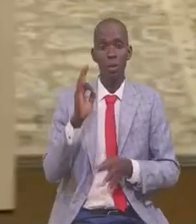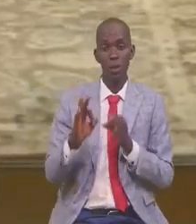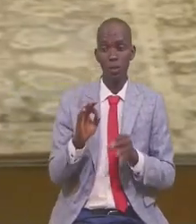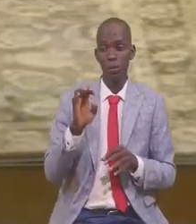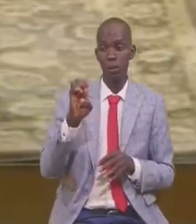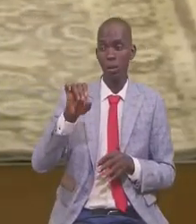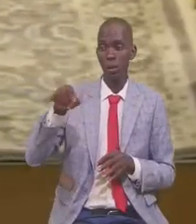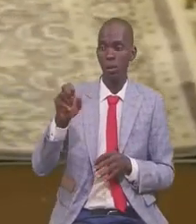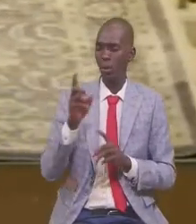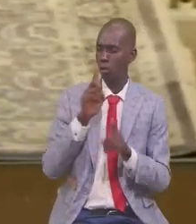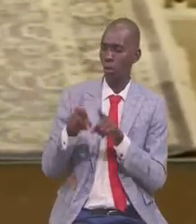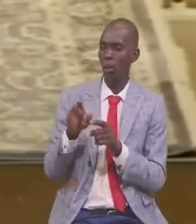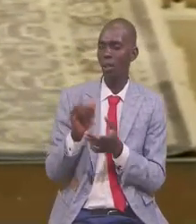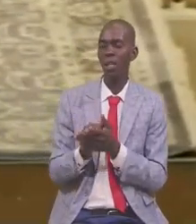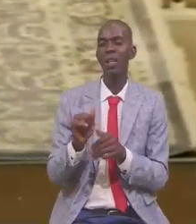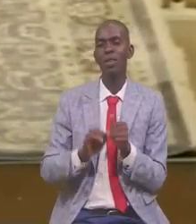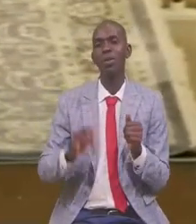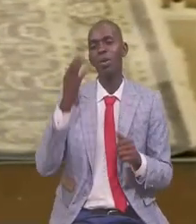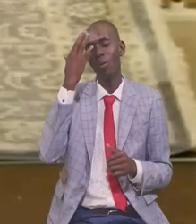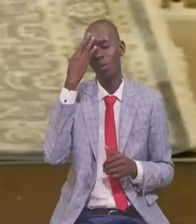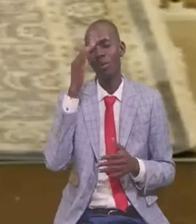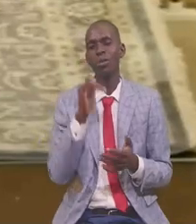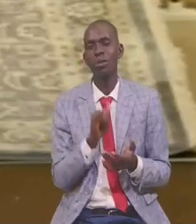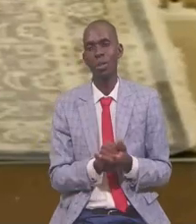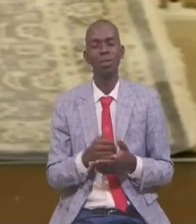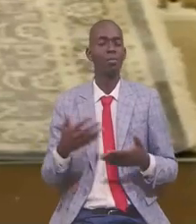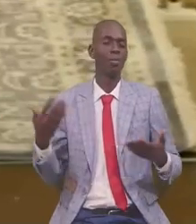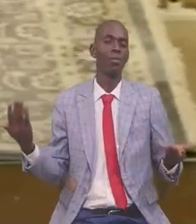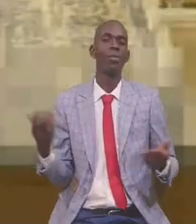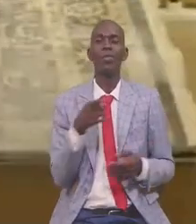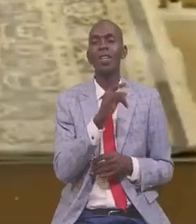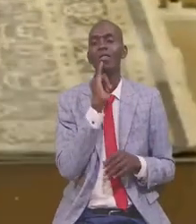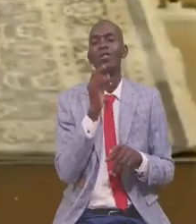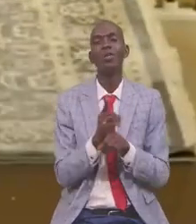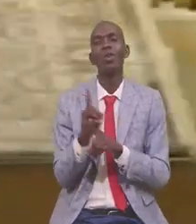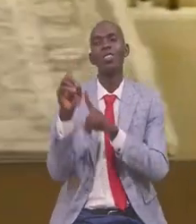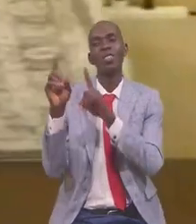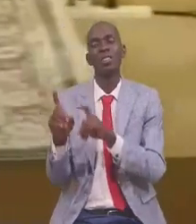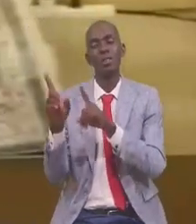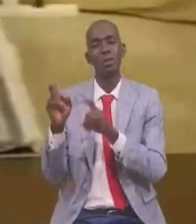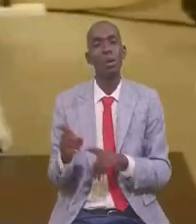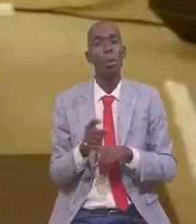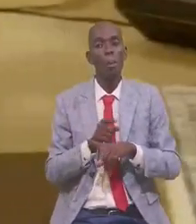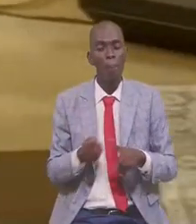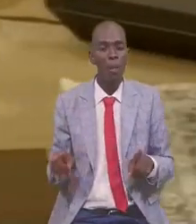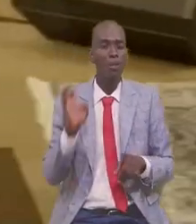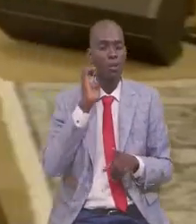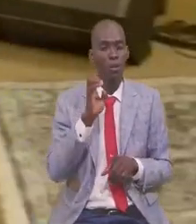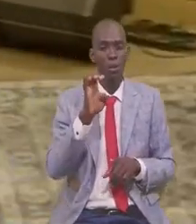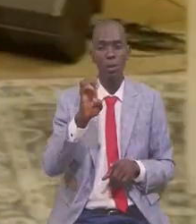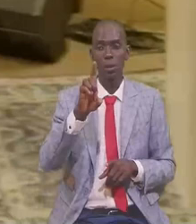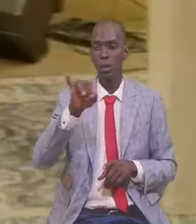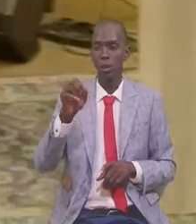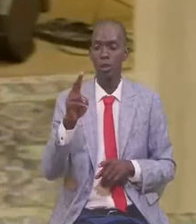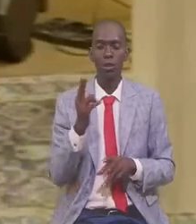monde saura qu'il ne doit pas rester. Il n'a pas crié test. Il a juste sorti le test. Il y